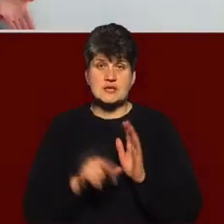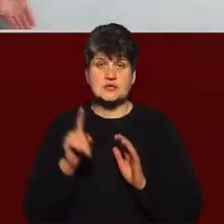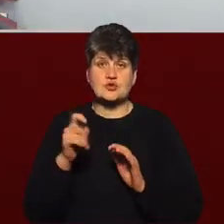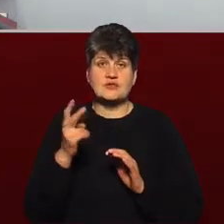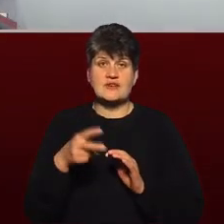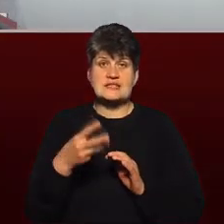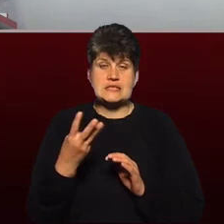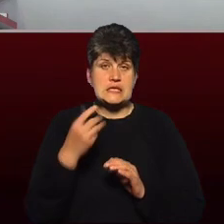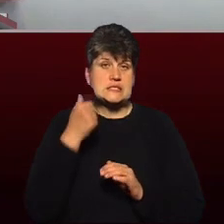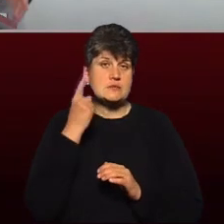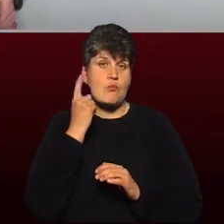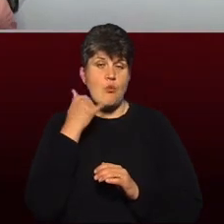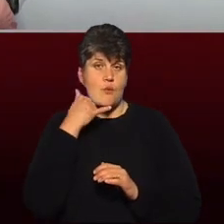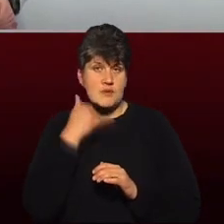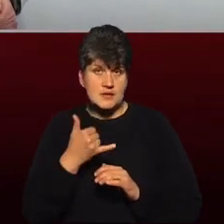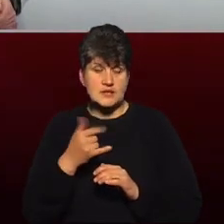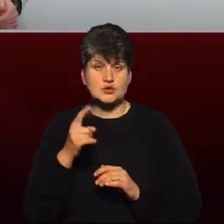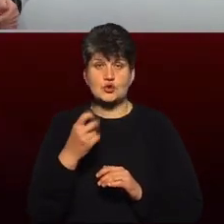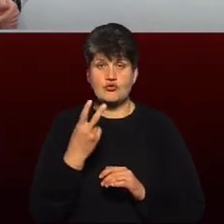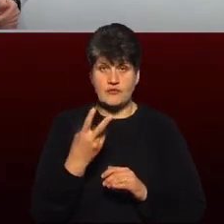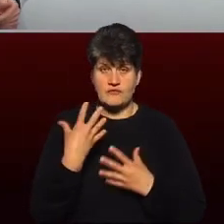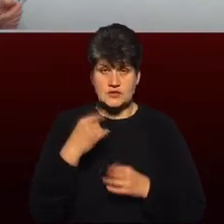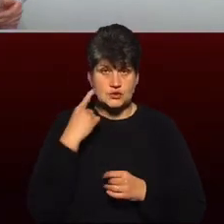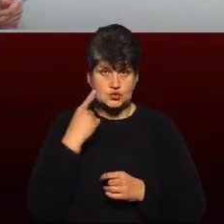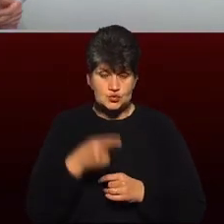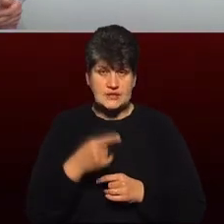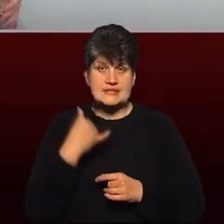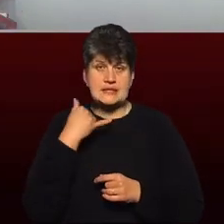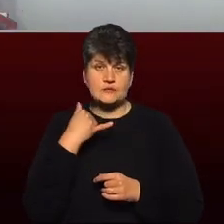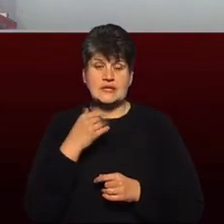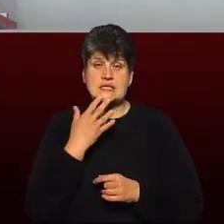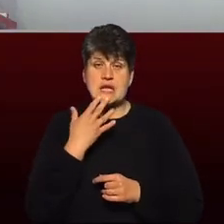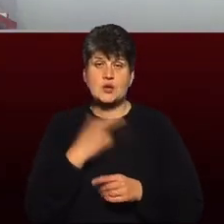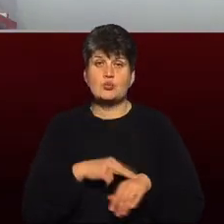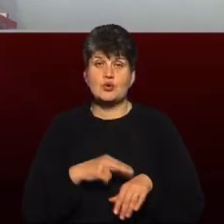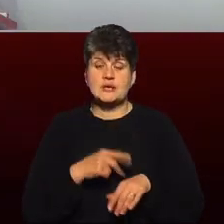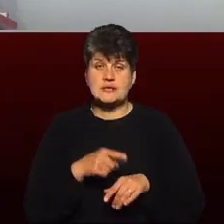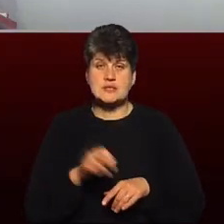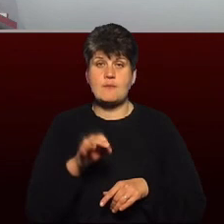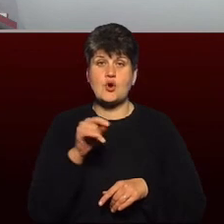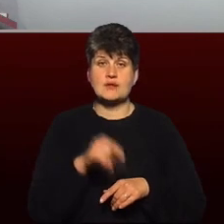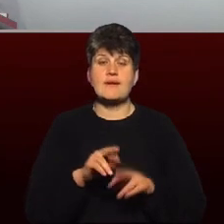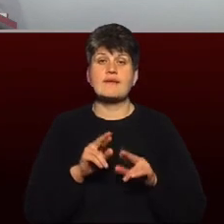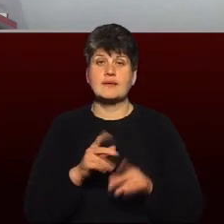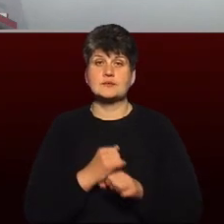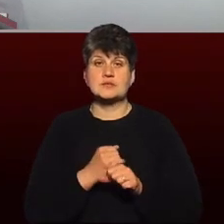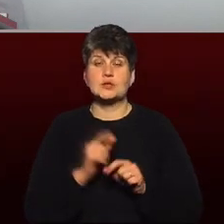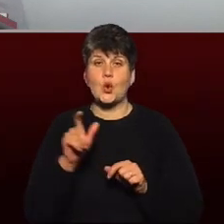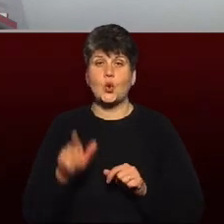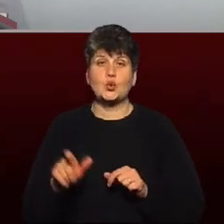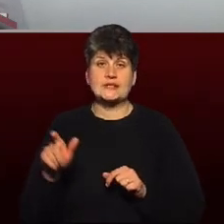мобільних. 102, як ми сьогодні чули, вже це телефон Національної поліції України. Про те, як діяти людині, яка